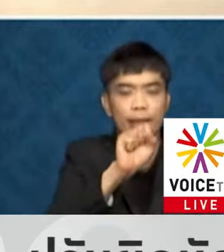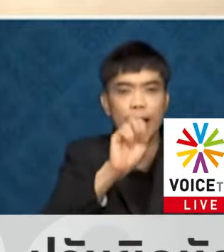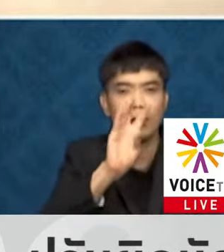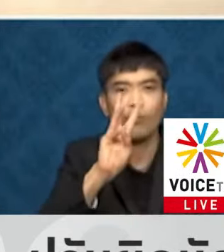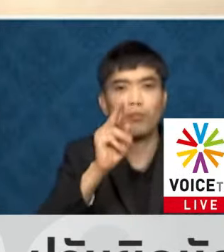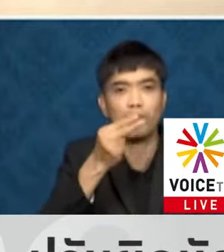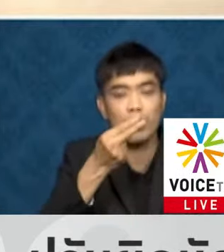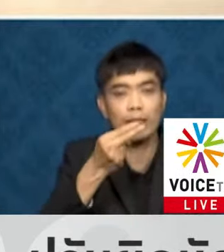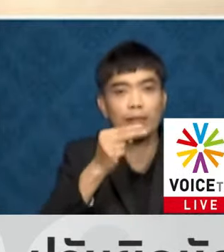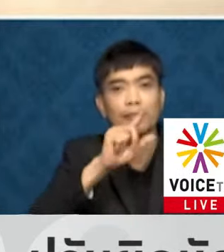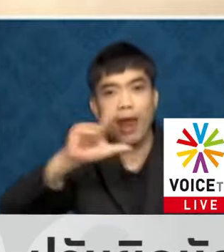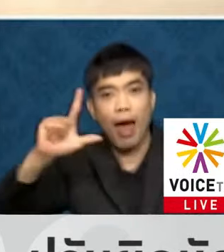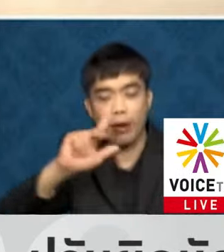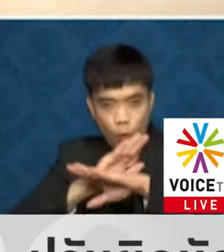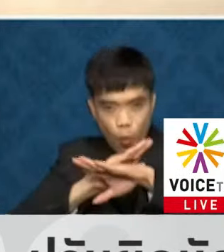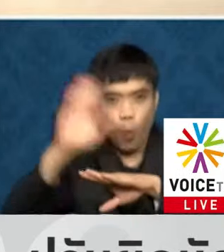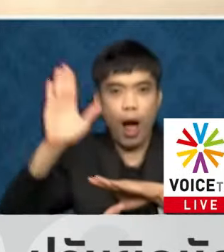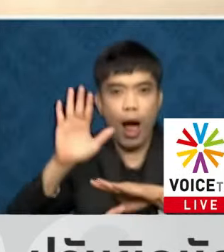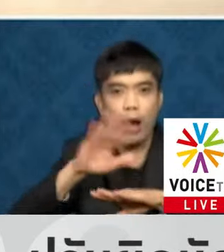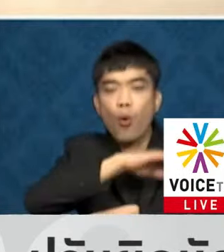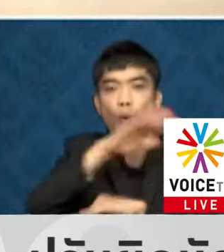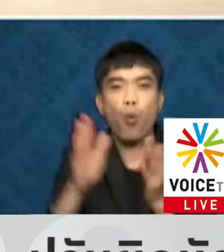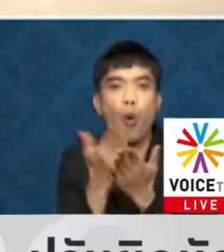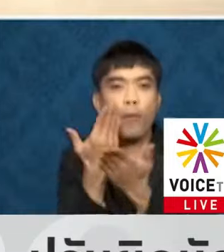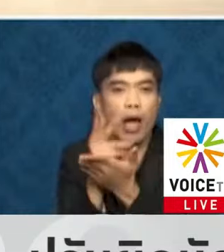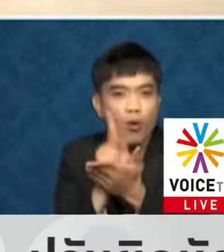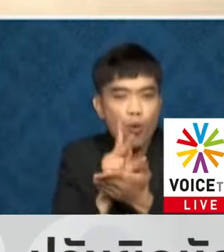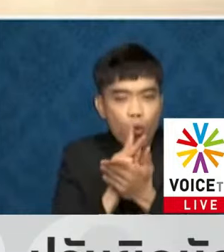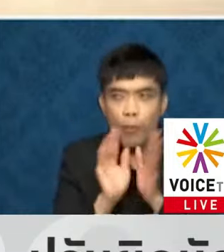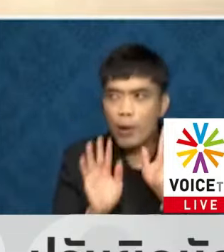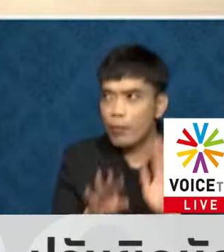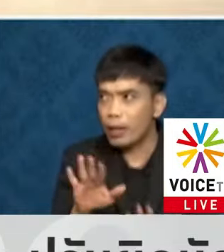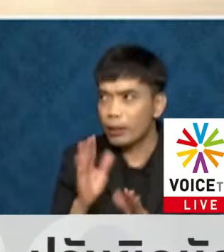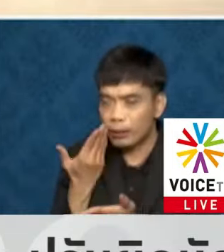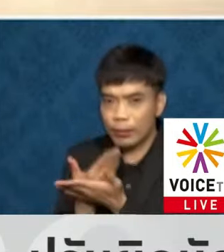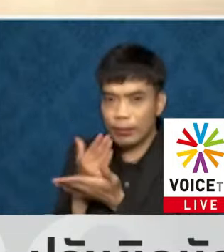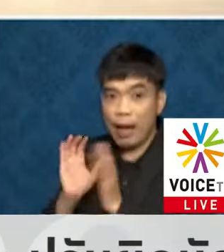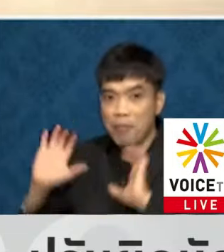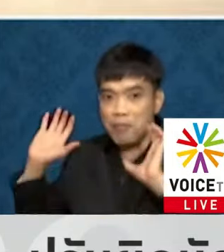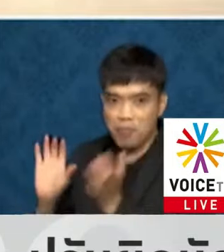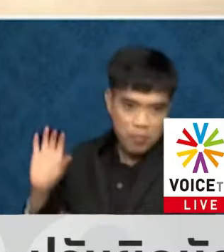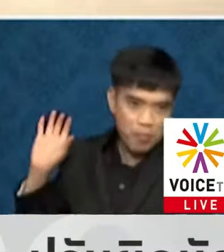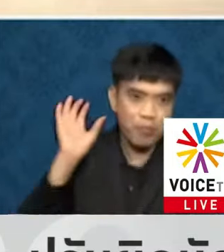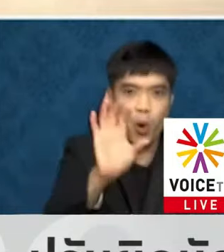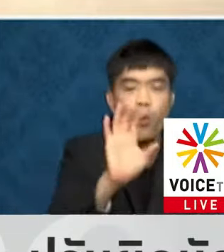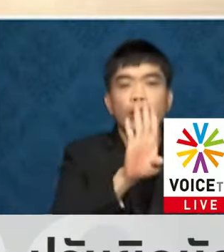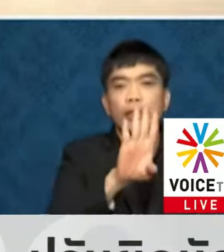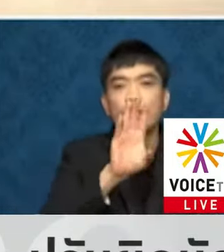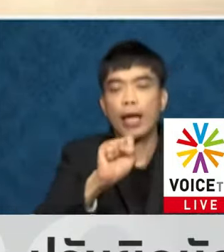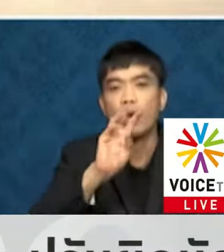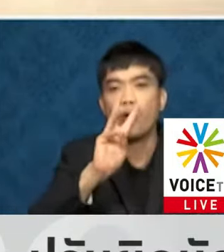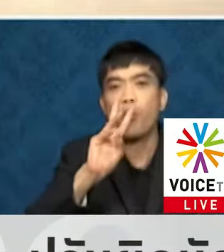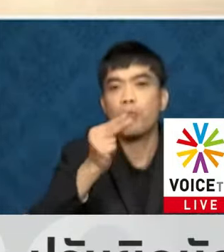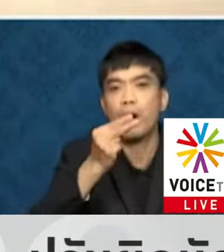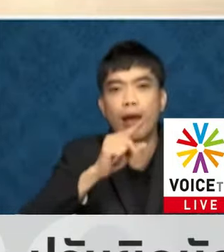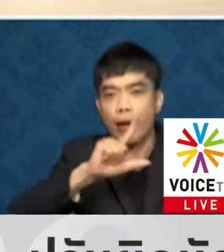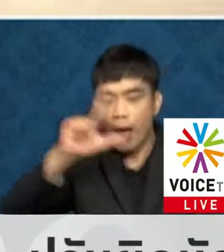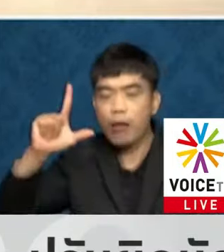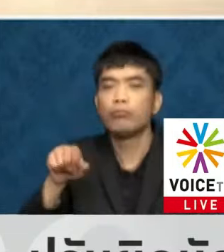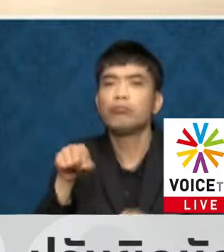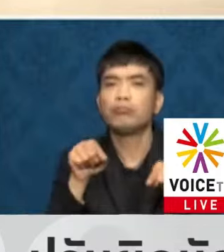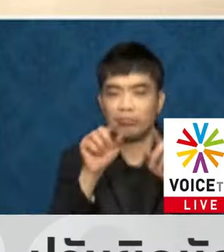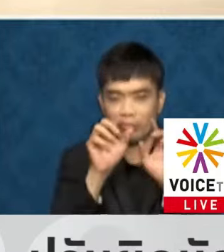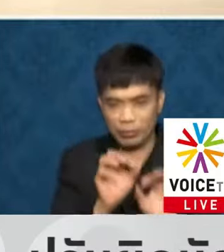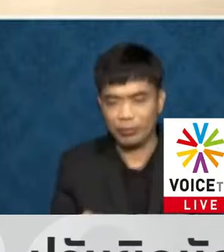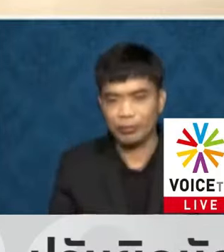ม่เกิน 0.5% ต่อป ีโอ้นี่ก็หายห้วมนะ ใช่เป็นการลดภาระให้ผู้กู้แล้วเมื่อก่อนเปิดโอกาสให้กู้ยืม